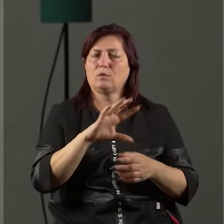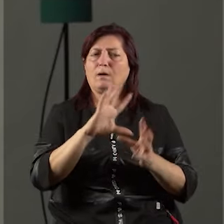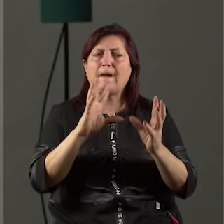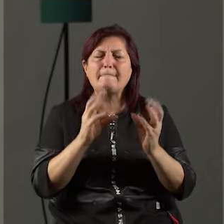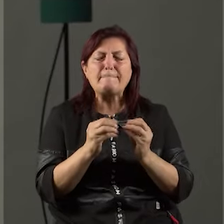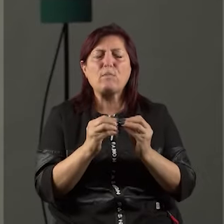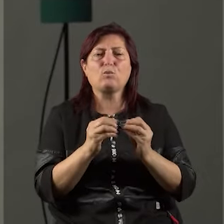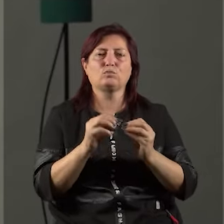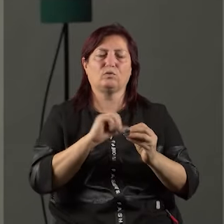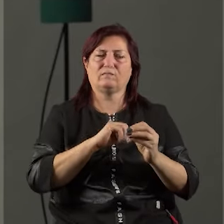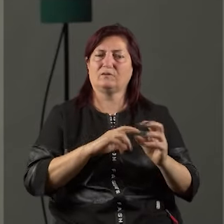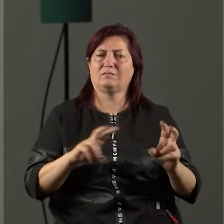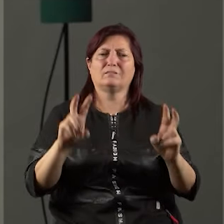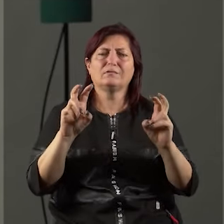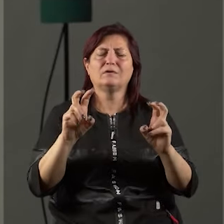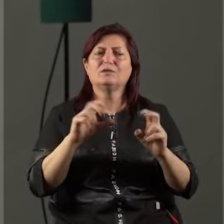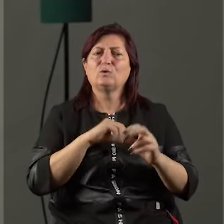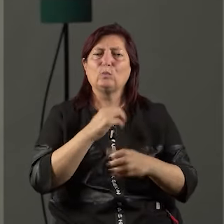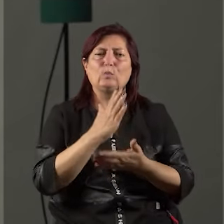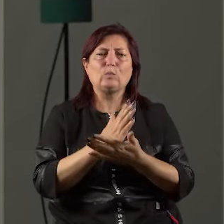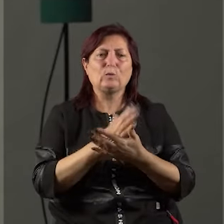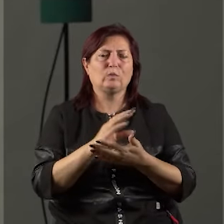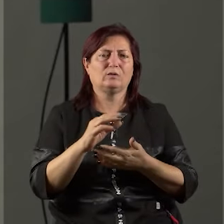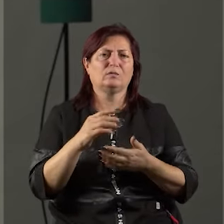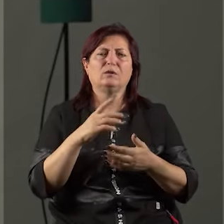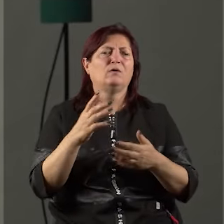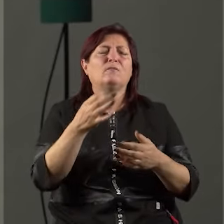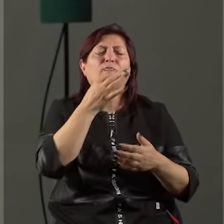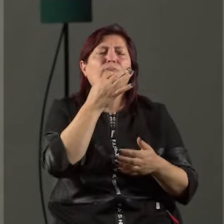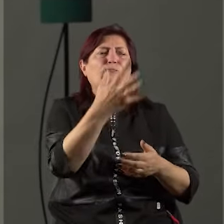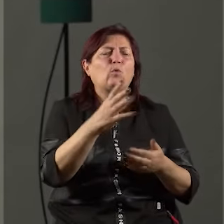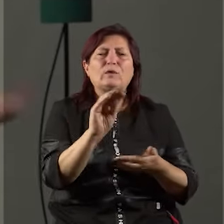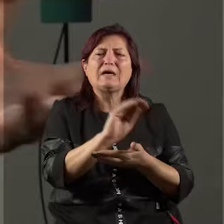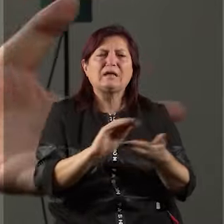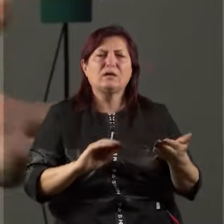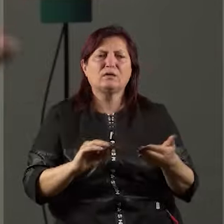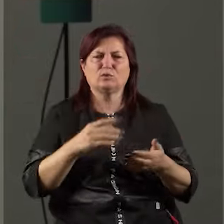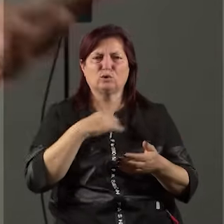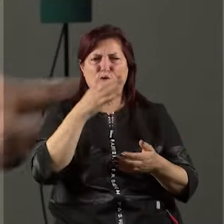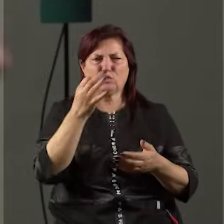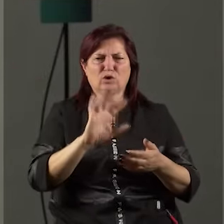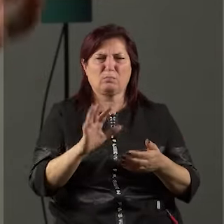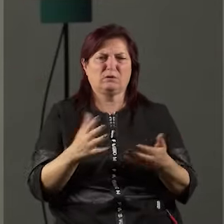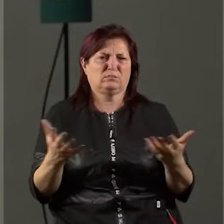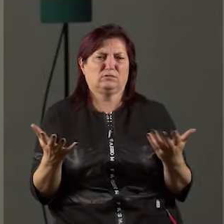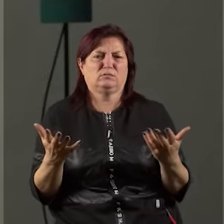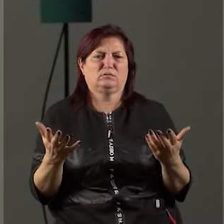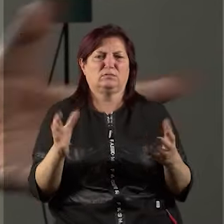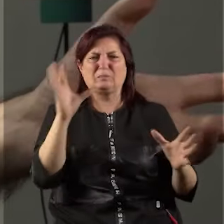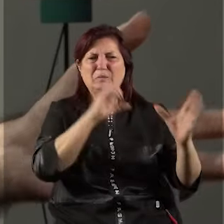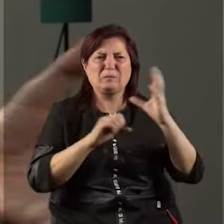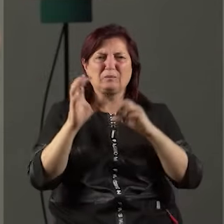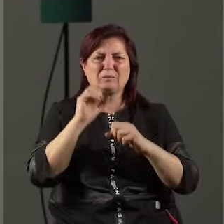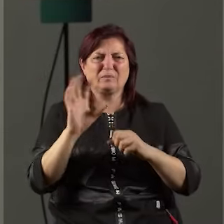նշանակություն ունի, որ գրողին ուզում եք վերցրեք, իհարկե չեմ ուզում ասեմ սերագ նկարների կամ այսպես ասած